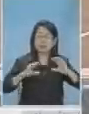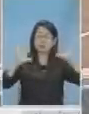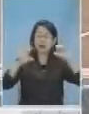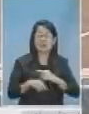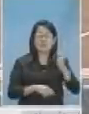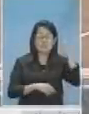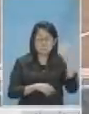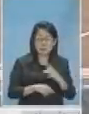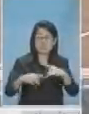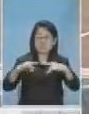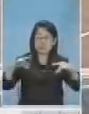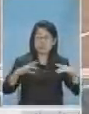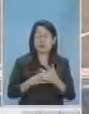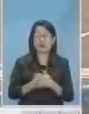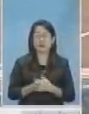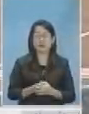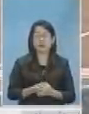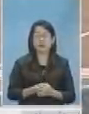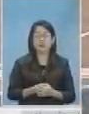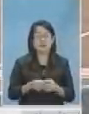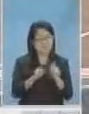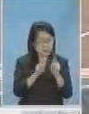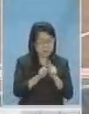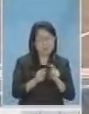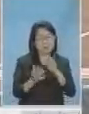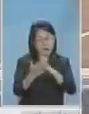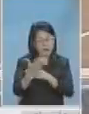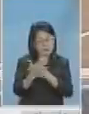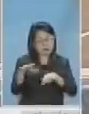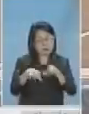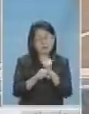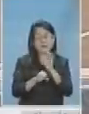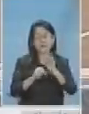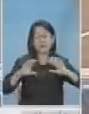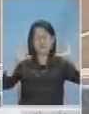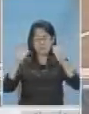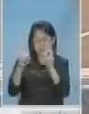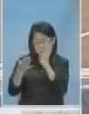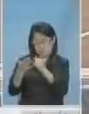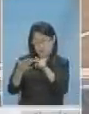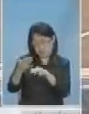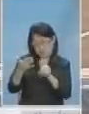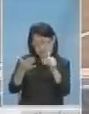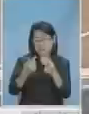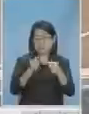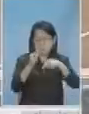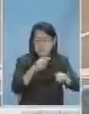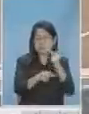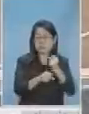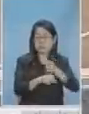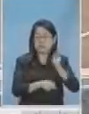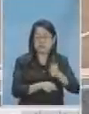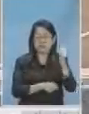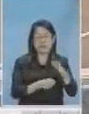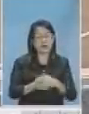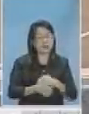ในทางกลับกันผมไม่อยากจะกล่าวโทษนะครับว่านโยบายของรัฐบาลสวยๆแต่ทำไม่ได้จริงผมไม่อยากจะกล่าวอย่างนั้นแต่ผมอยากจะบอกว่าท่านรองน